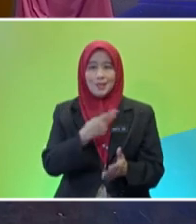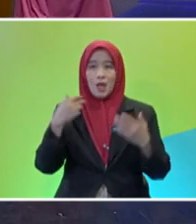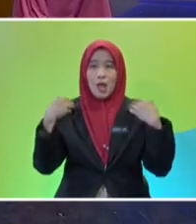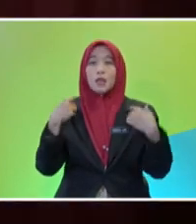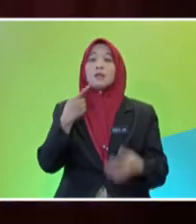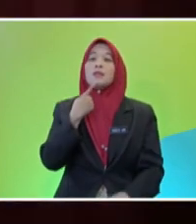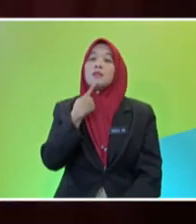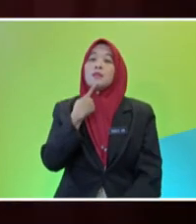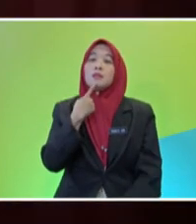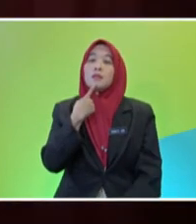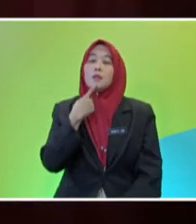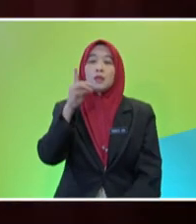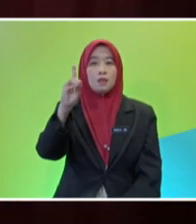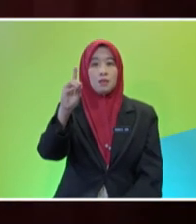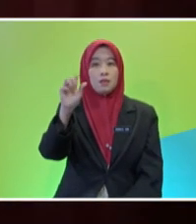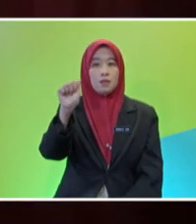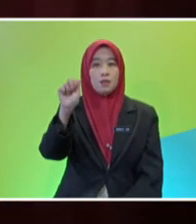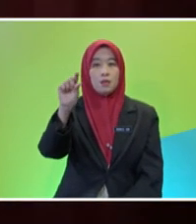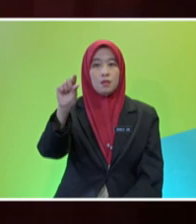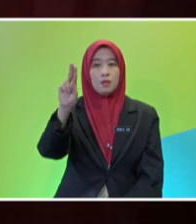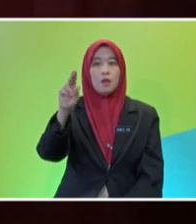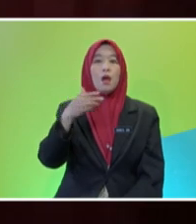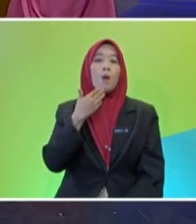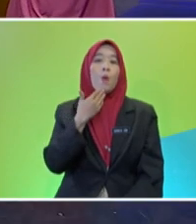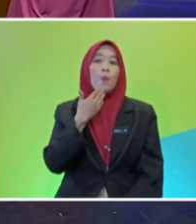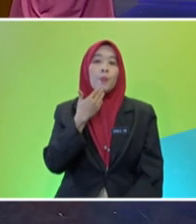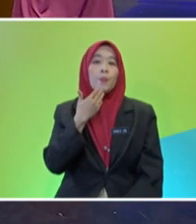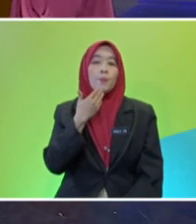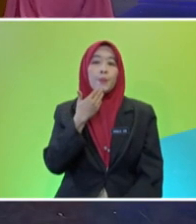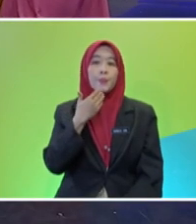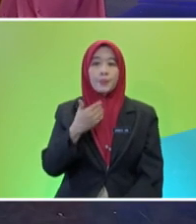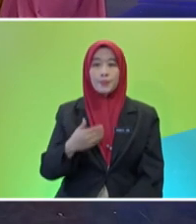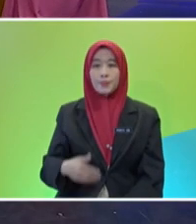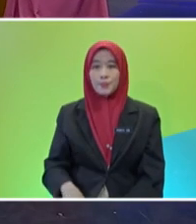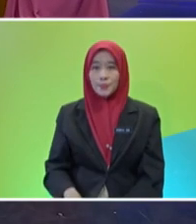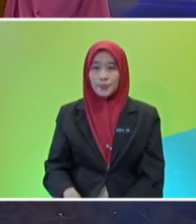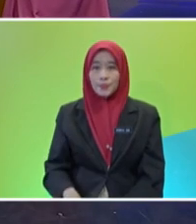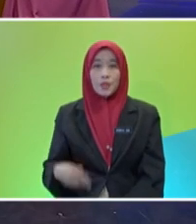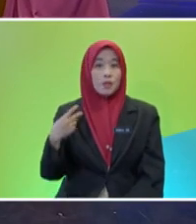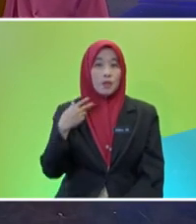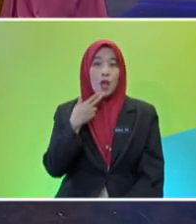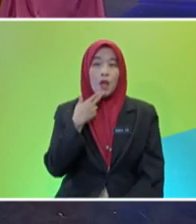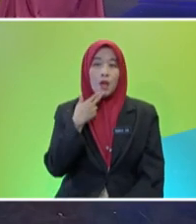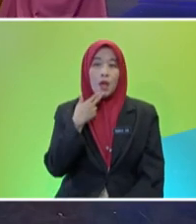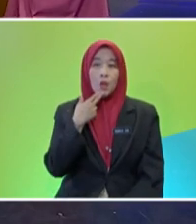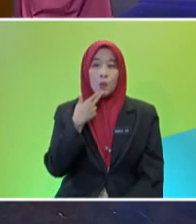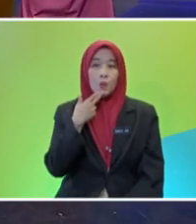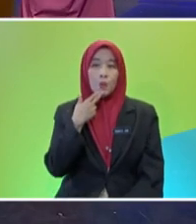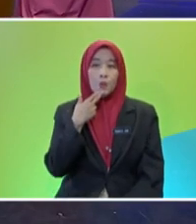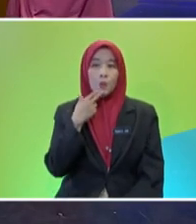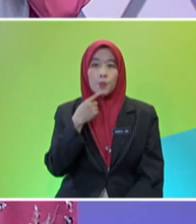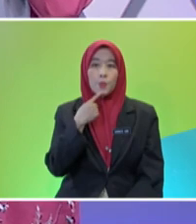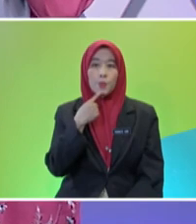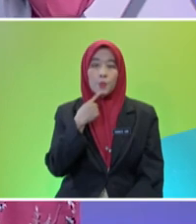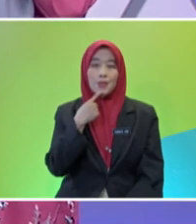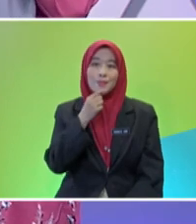dagu. Dagu. Dagu yang sama-sama dekat bawah ni. Ya. Dagu. Okay. Dagu. Dagu. Picit-picit dagu